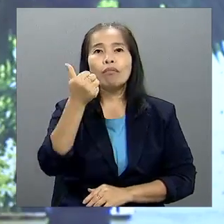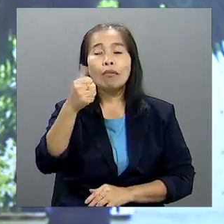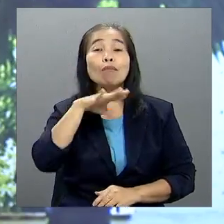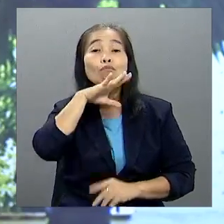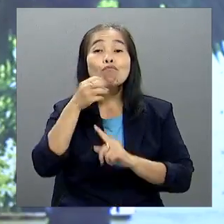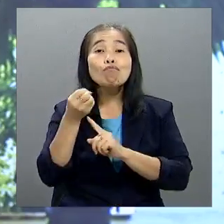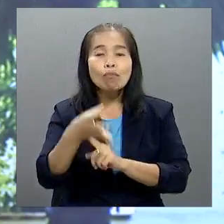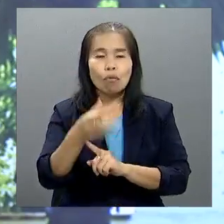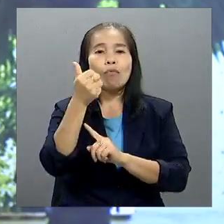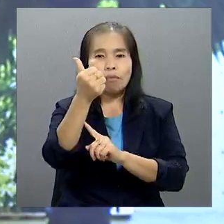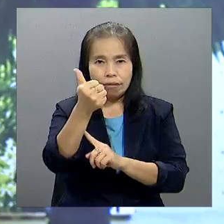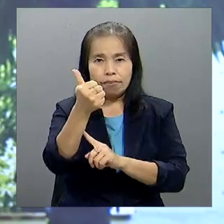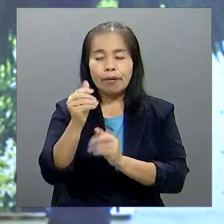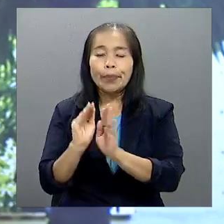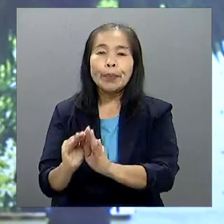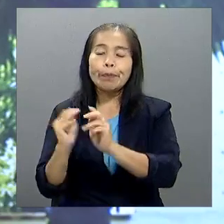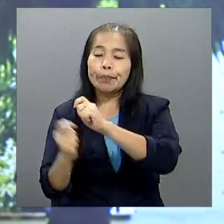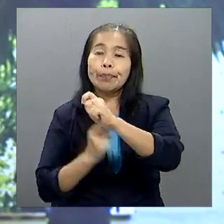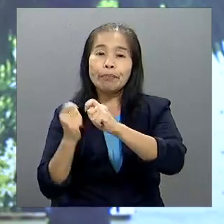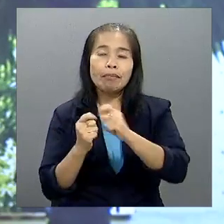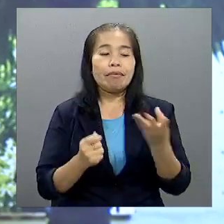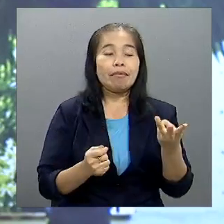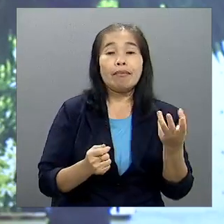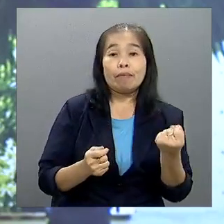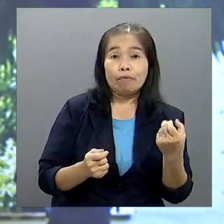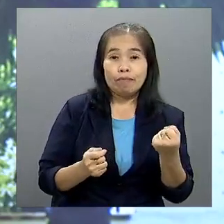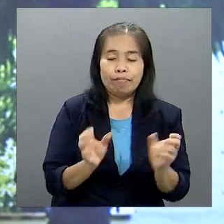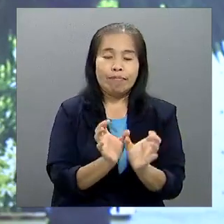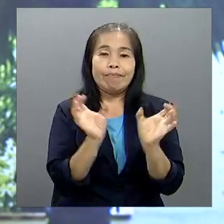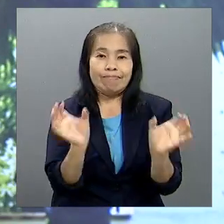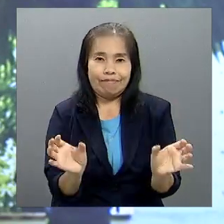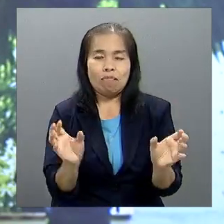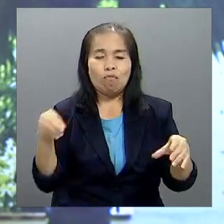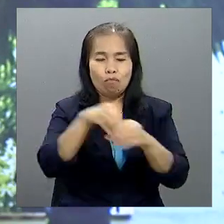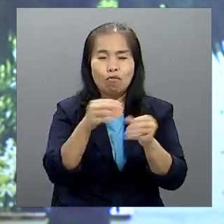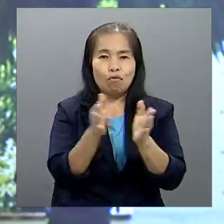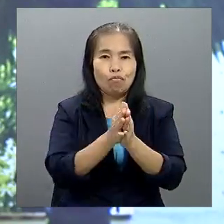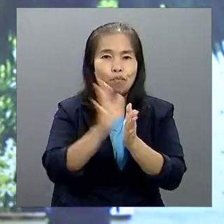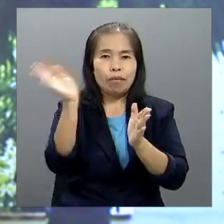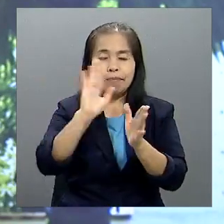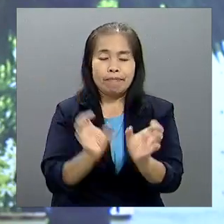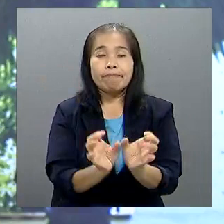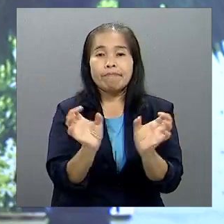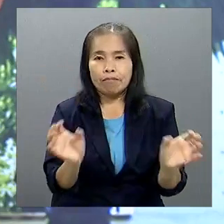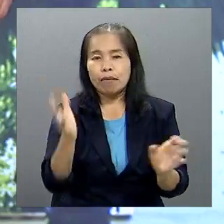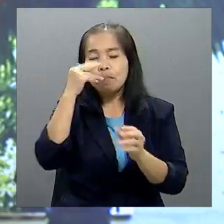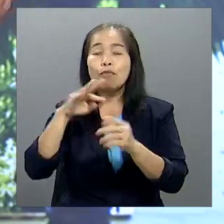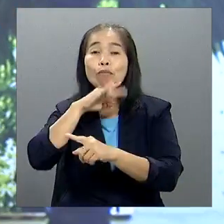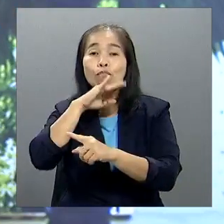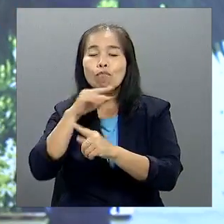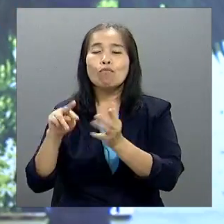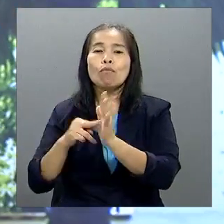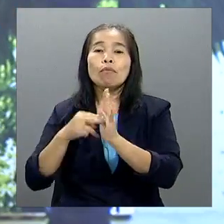คะระหว่างข้าวกับอาหารกับไอ้ตู้กลับอะค่ะนะคะเพราะว่าตอนที่เสียนะมันจะเสียที่ตรง